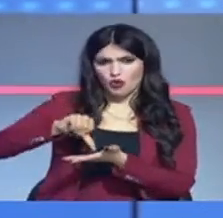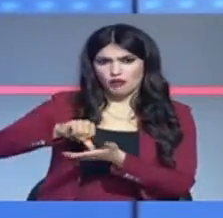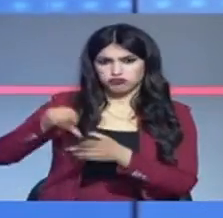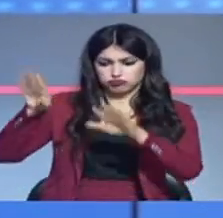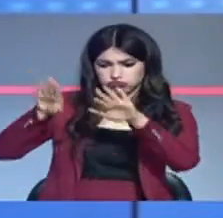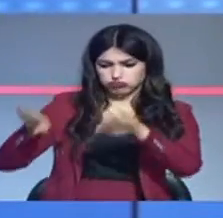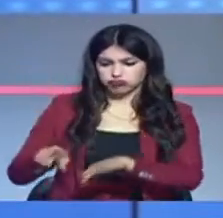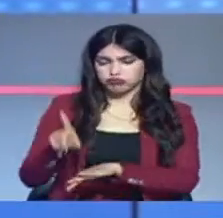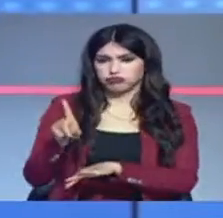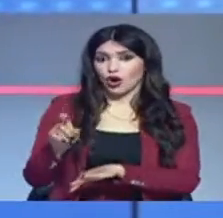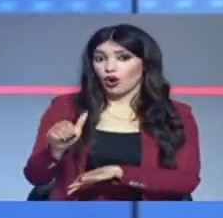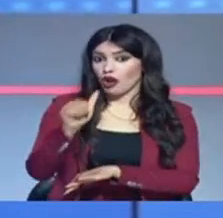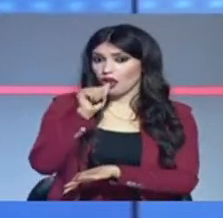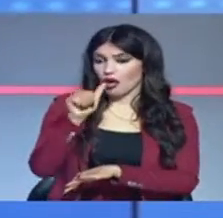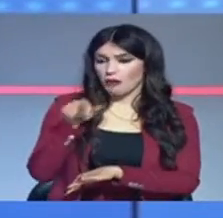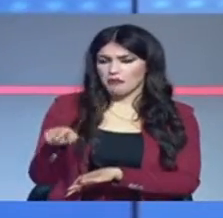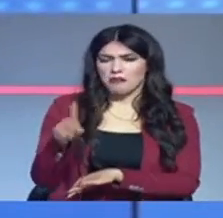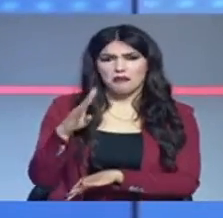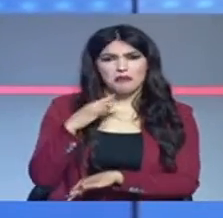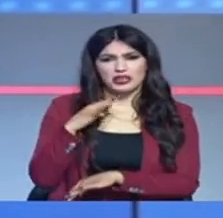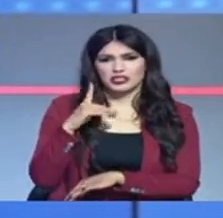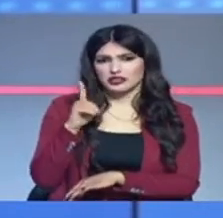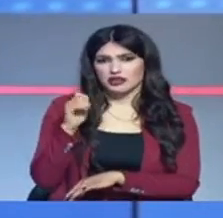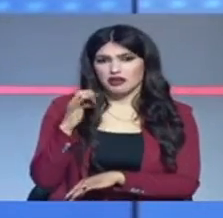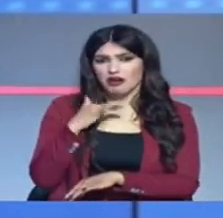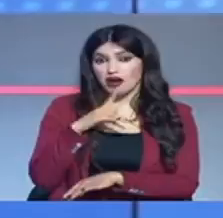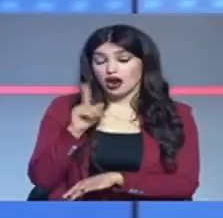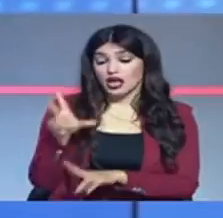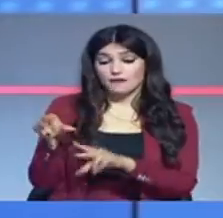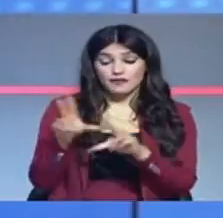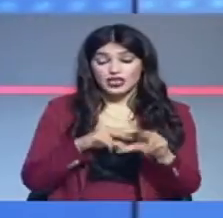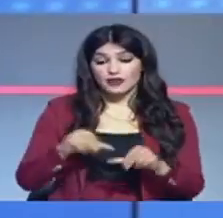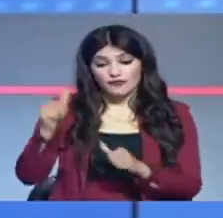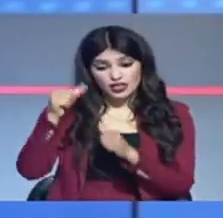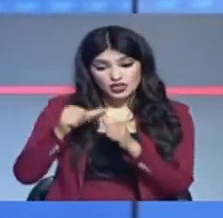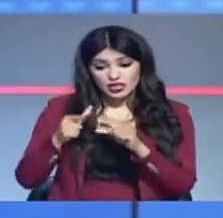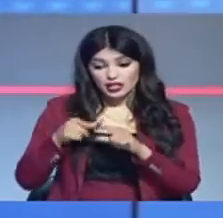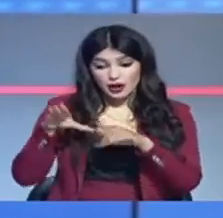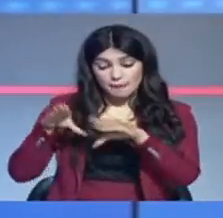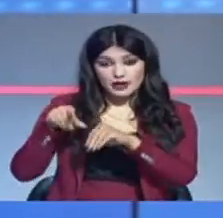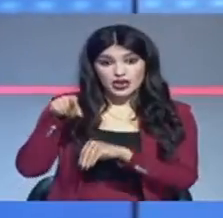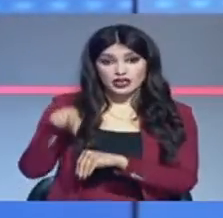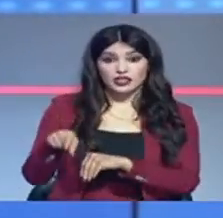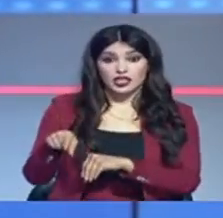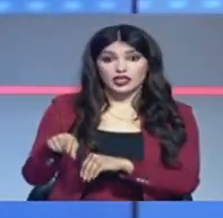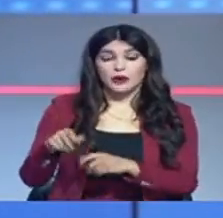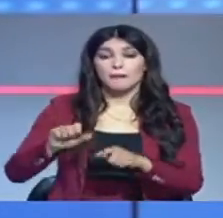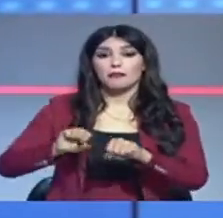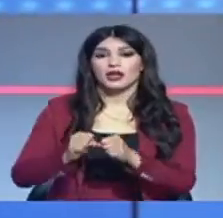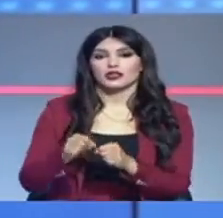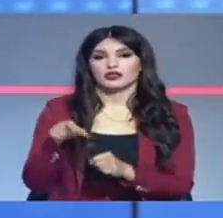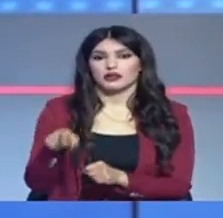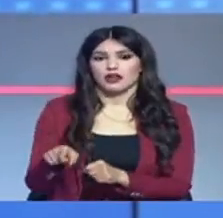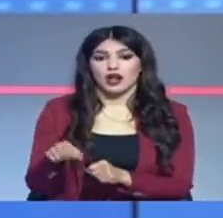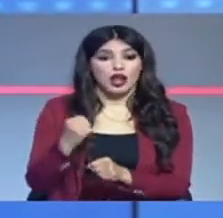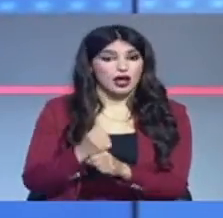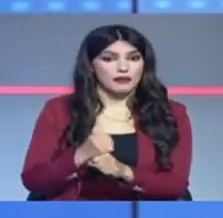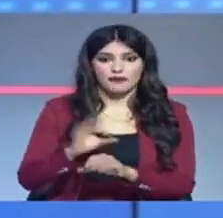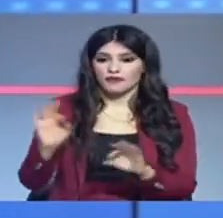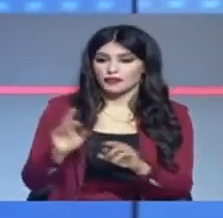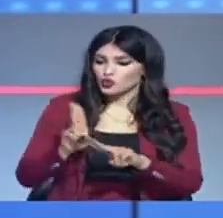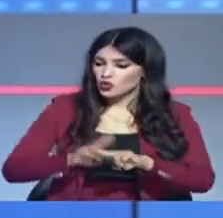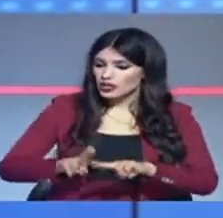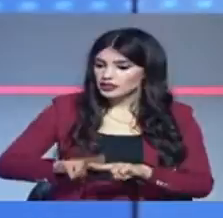صدور الشراب واؤكد كذلك ان هذه المحطه معطله على العمل ولا تشتغل كما